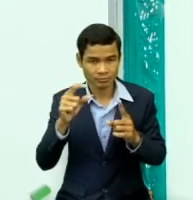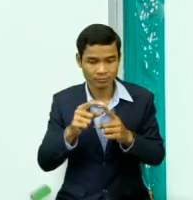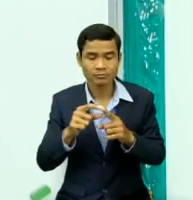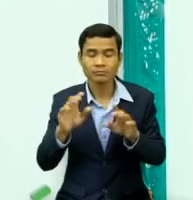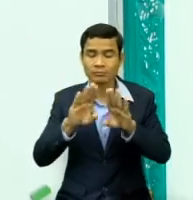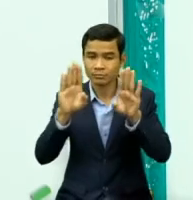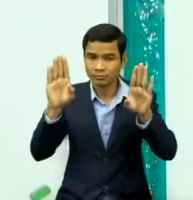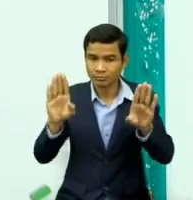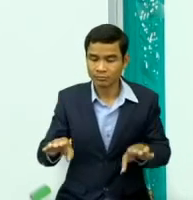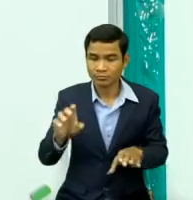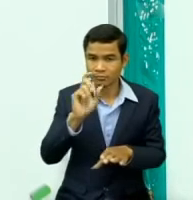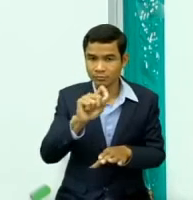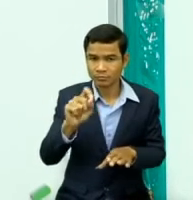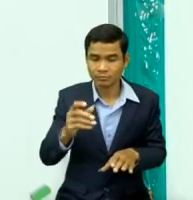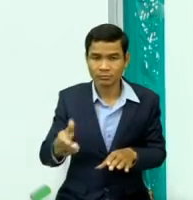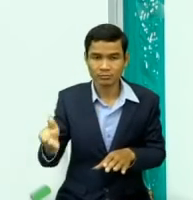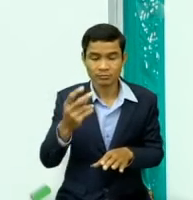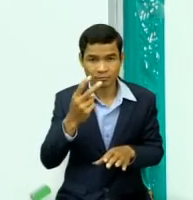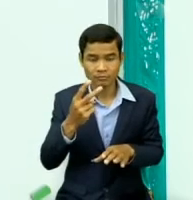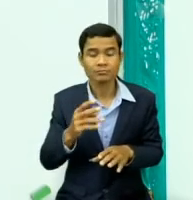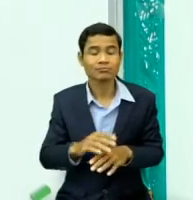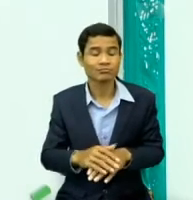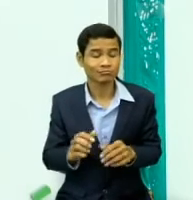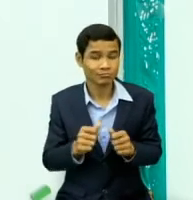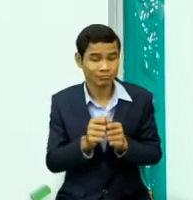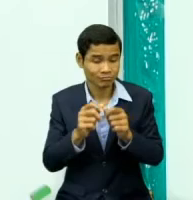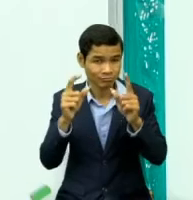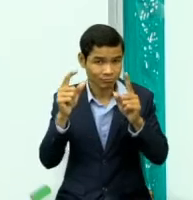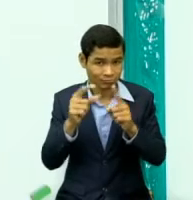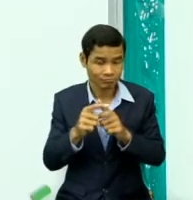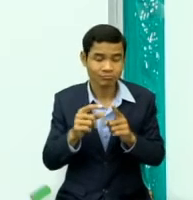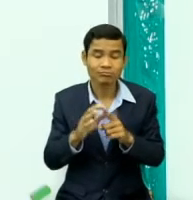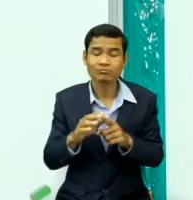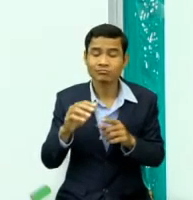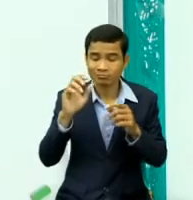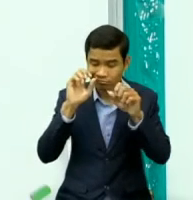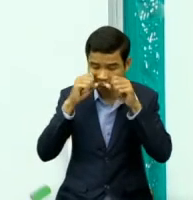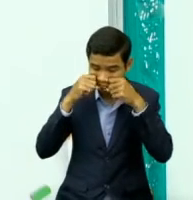đá khiến bây giờ còn bán khơi tình ạ khiến cho mùi nụ bị ngái ngò